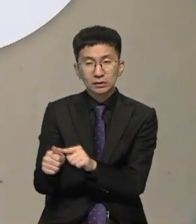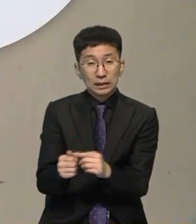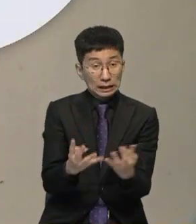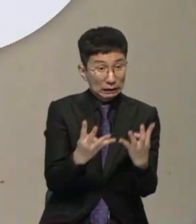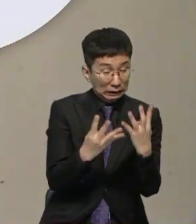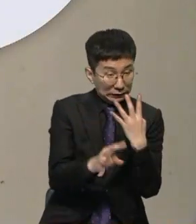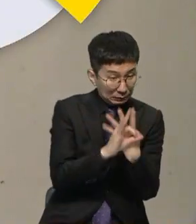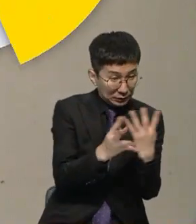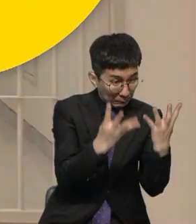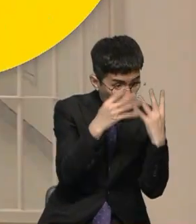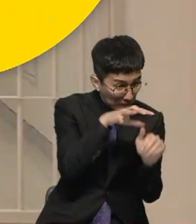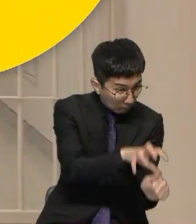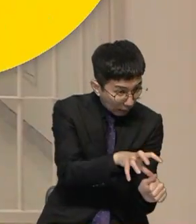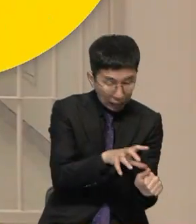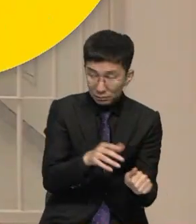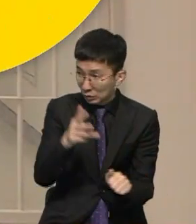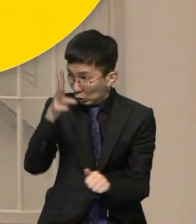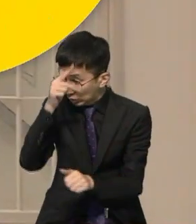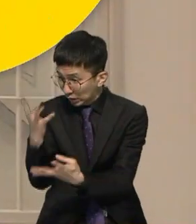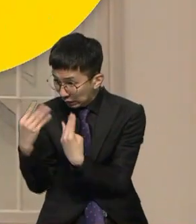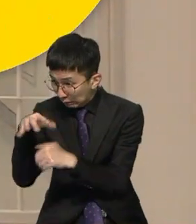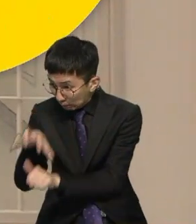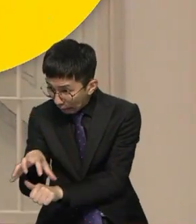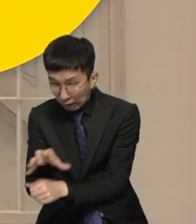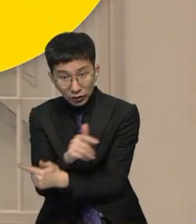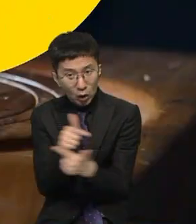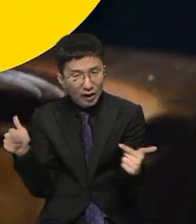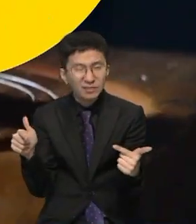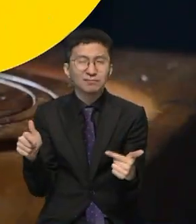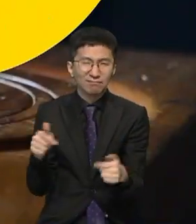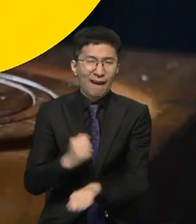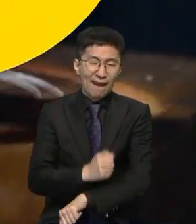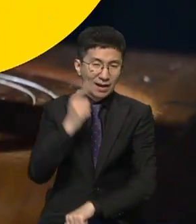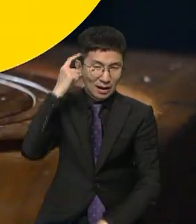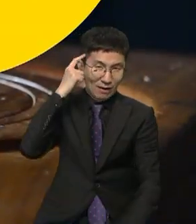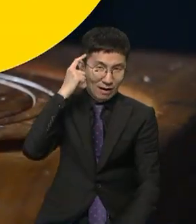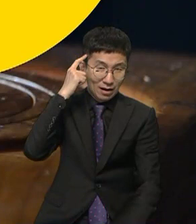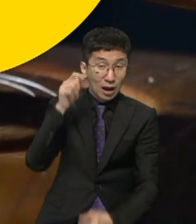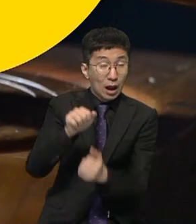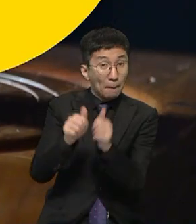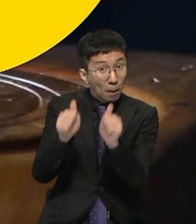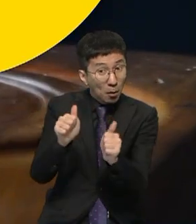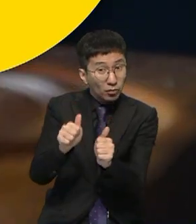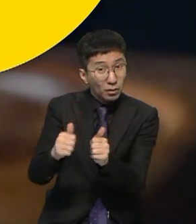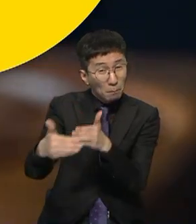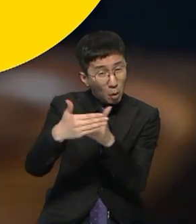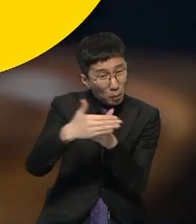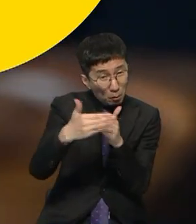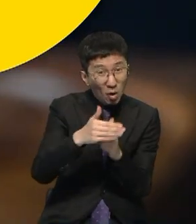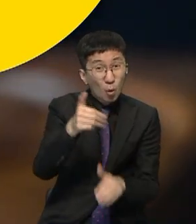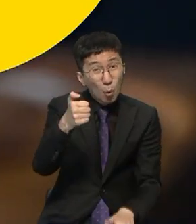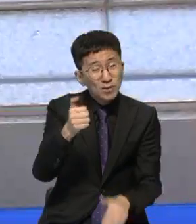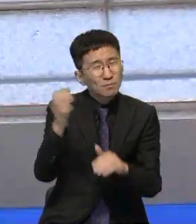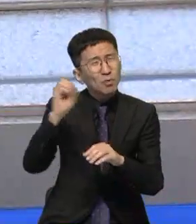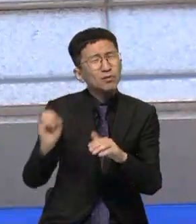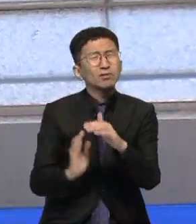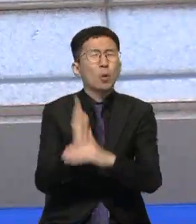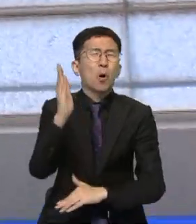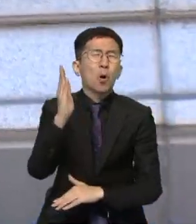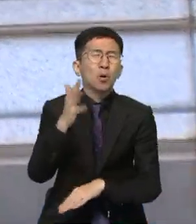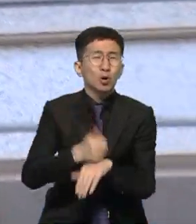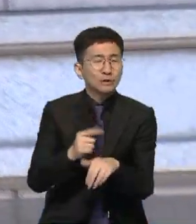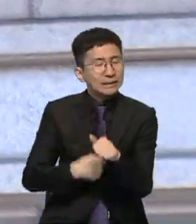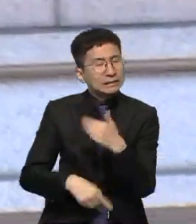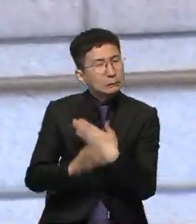잠정조치 사후를 적극 활용하겠다며 50%가 넘는 법원 기각률을 낮추는 데 주력하겠다고 했습니다. 또 경찰이